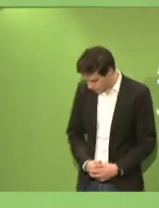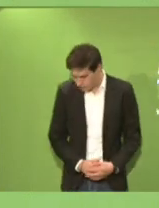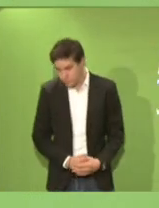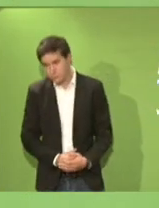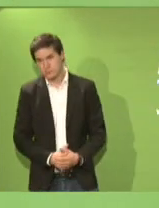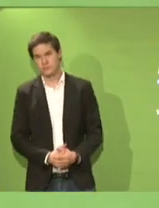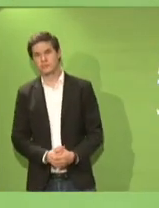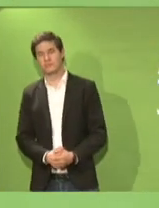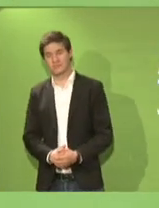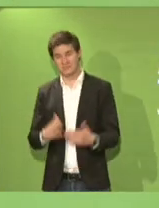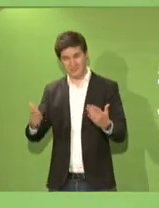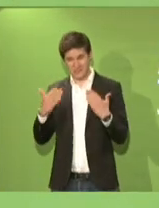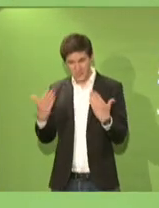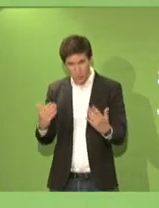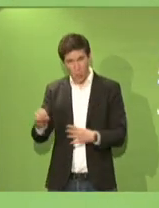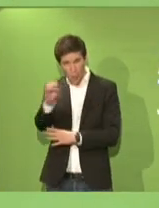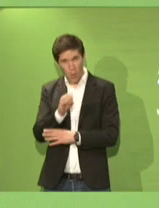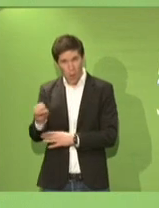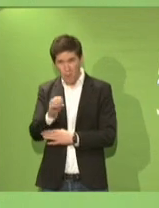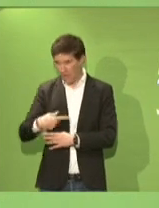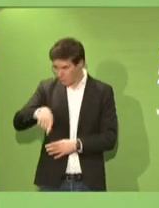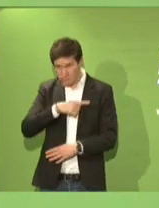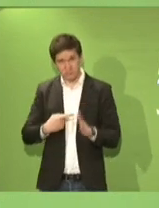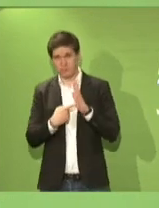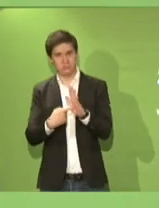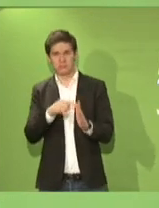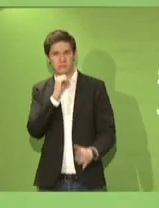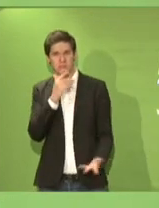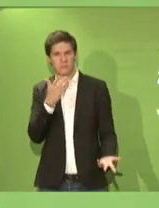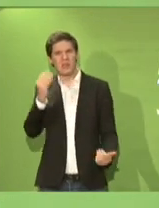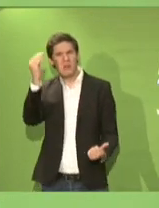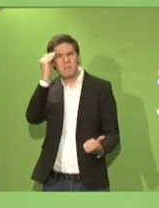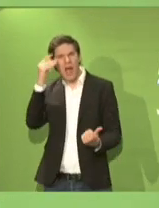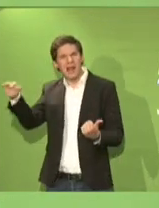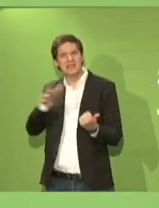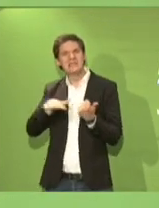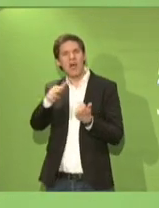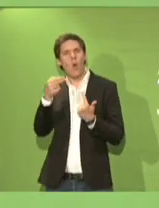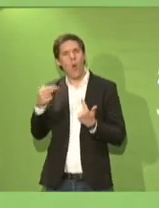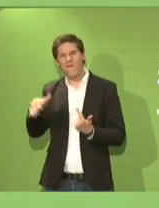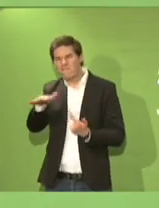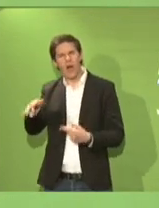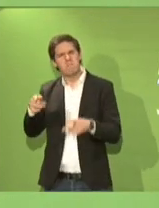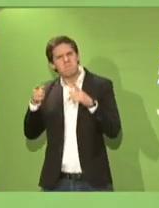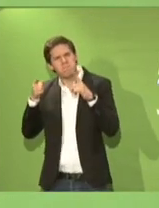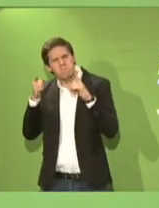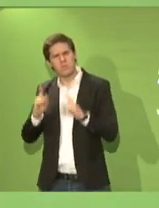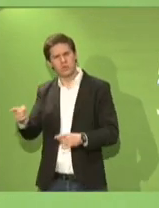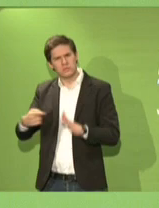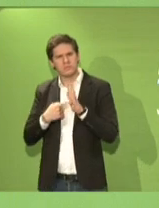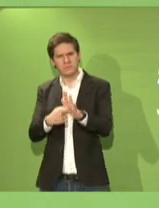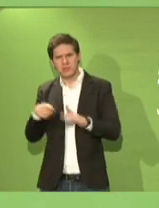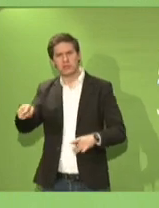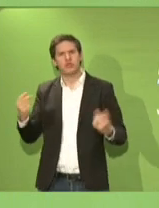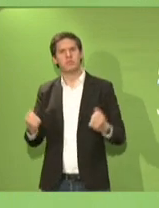Das ist nicht das Europa, für das wir eintreten. Und Merkel und Seehofer müssen sich vorwerfen lassen, die AfD in Deutschland stark geredet